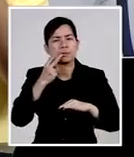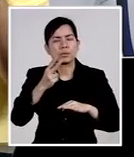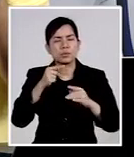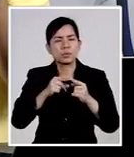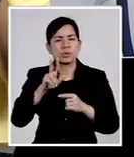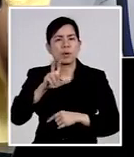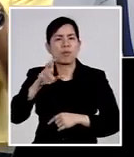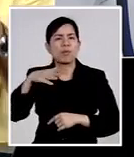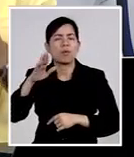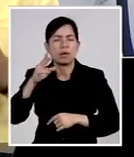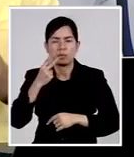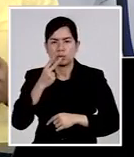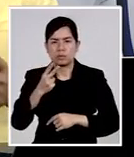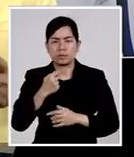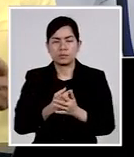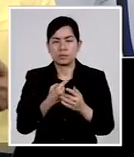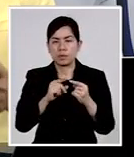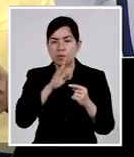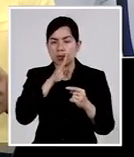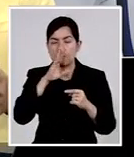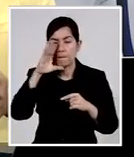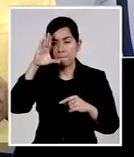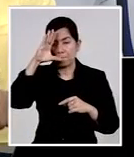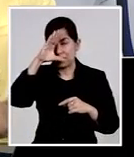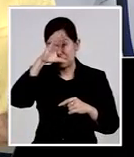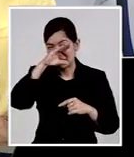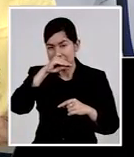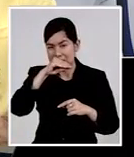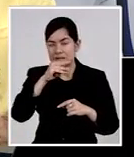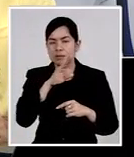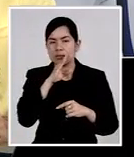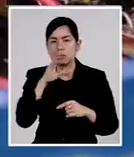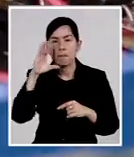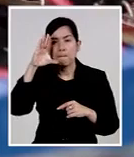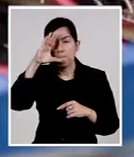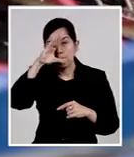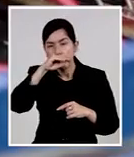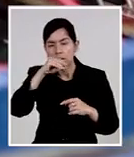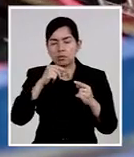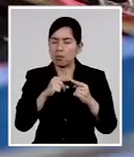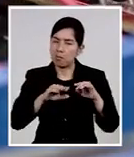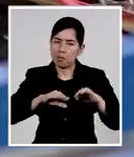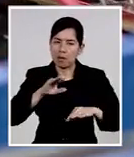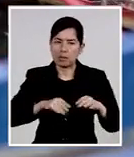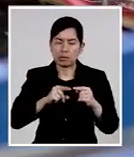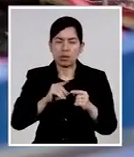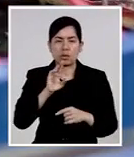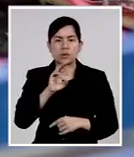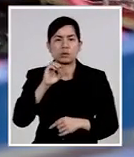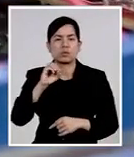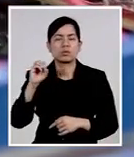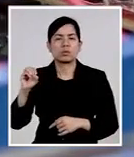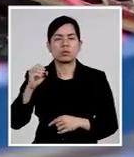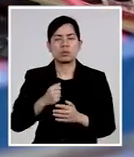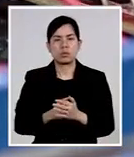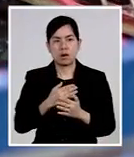300กว่านะครับแต่พอมืดปั๊บนะครับมีค่าอยู่ประมาณ700กว่านะครับเพราะฉะนั้น